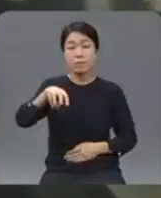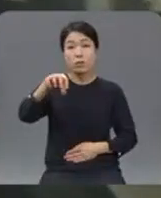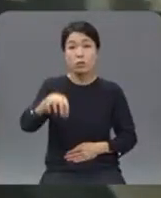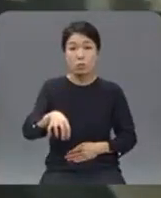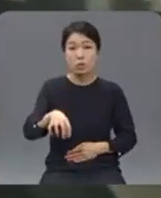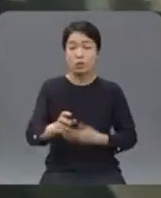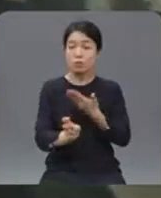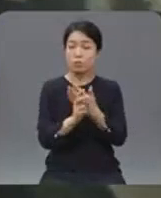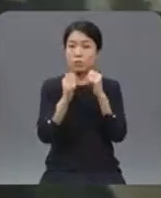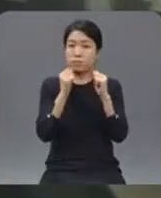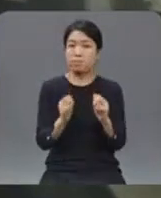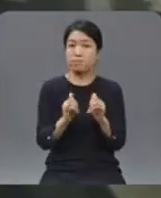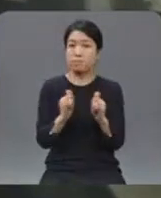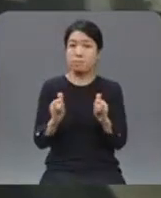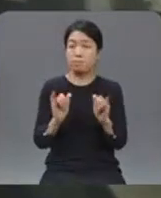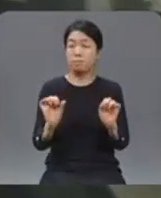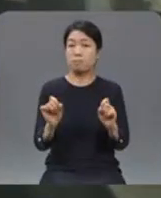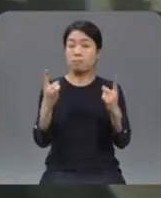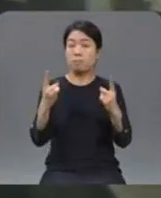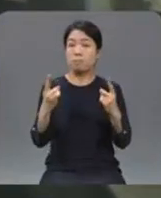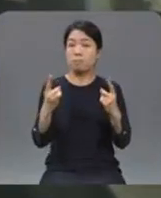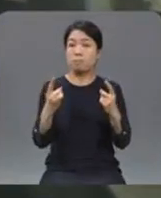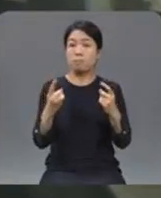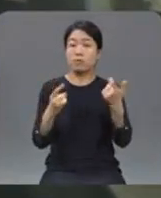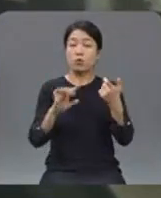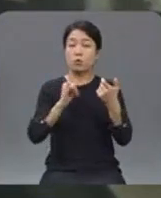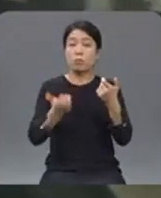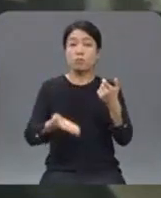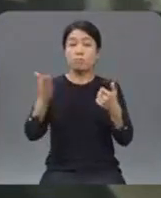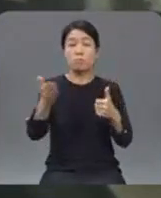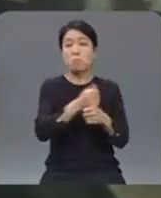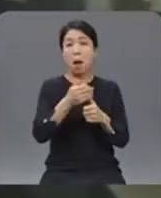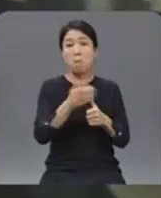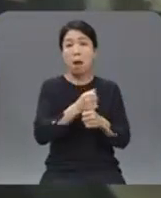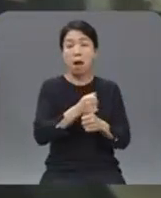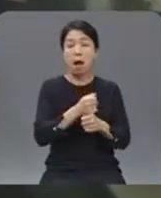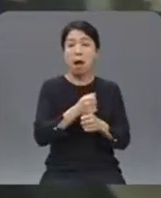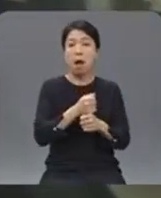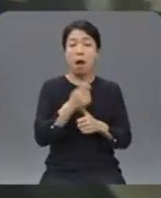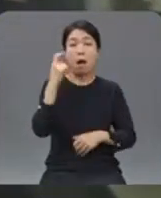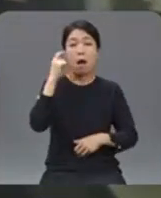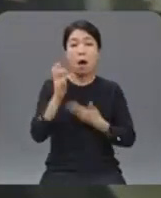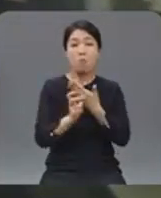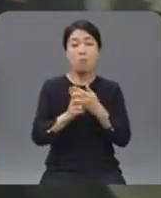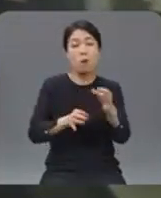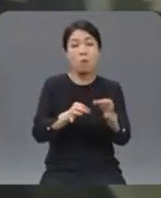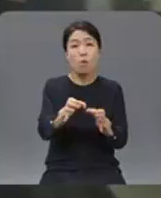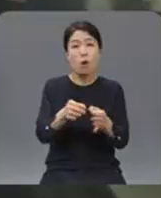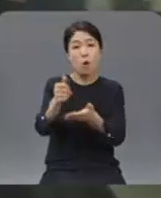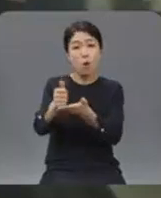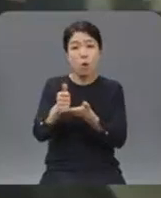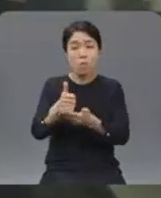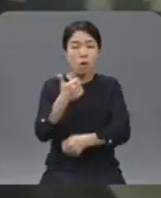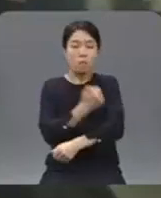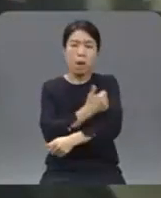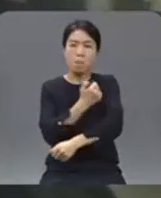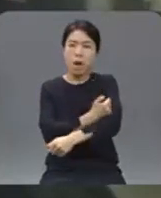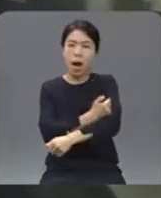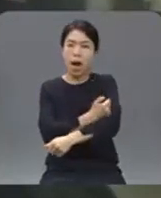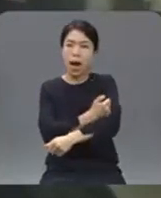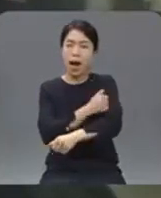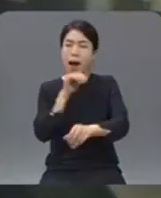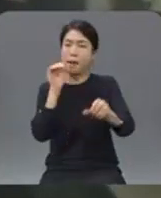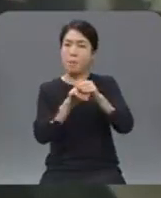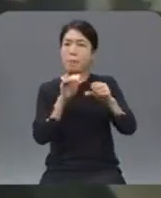광주에서 불밥 체류자가 한꺼번에 6명 넘게 검거됐습니다 불법 영업에 손님들이 마약 투약을 한다는